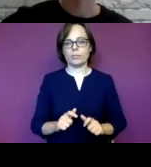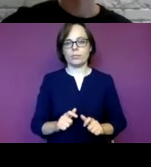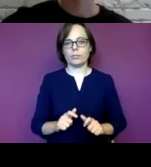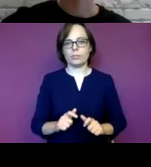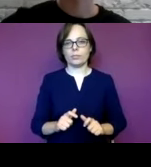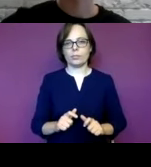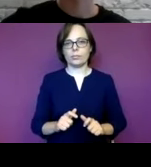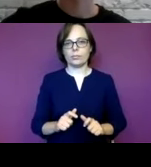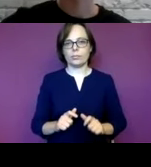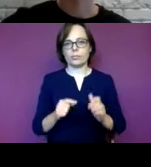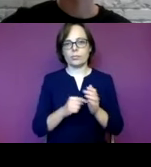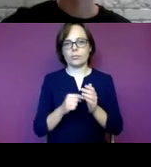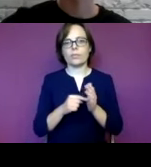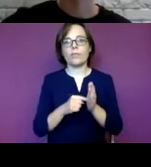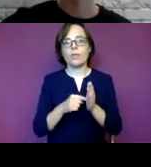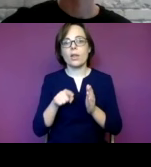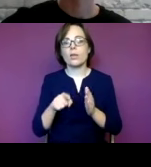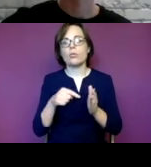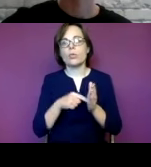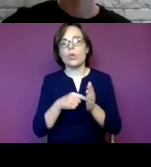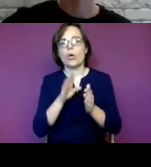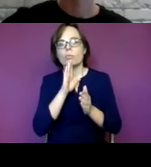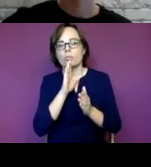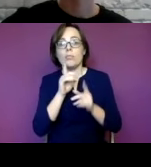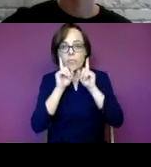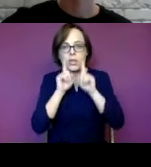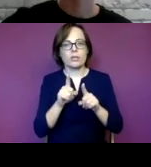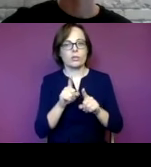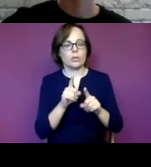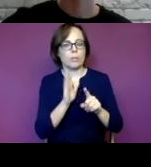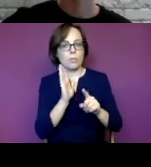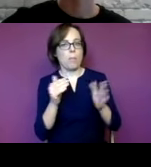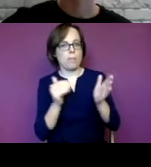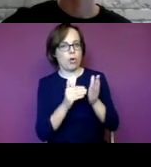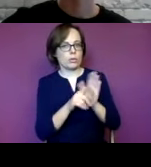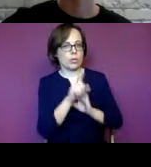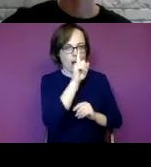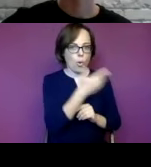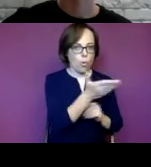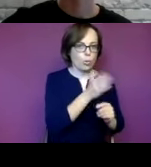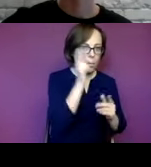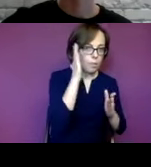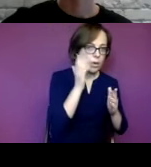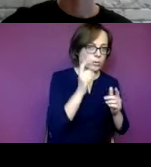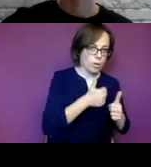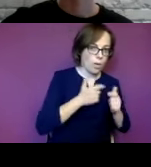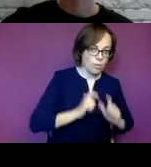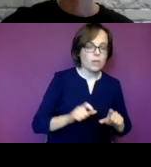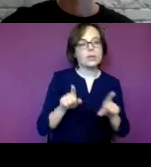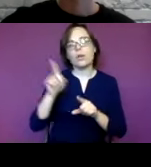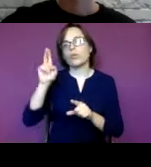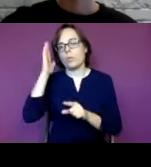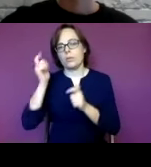poniekąd wszystkich, bo to jest pytanie trochę o to, jak nasze różne tęsknoty i tęsknoty różnych grup